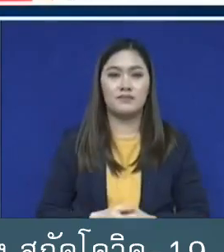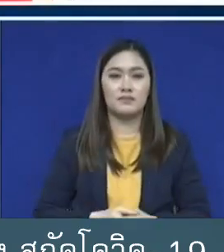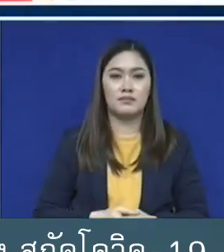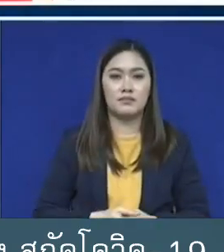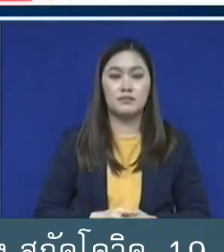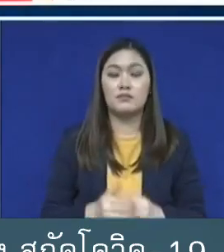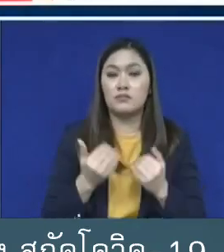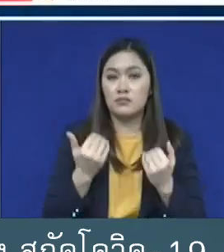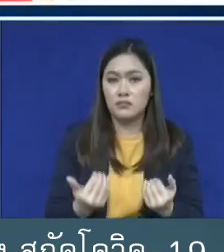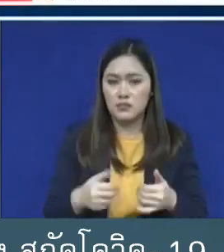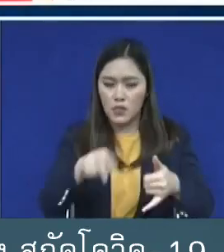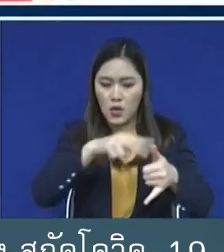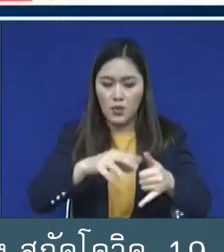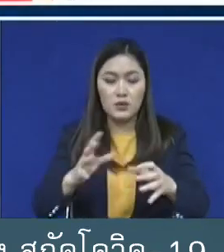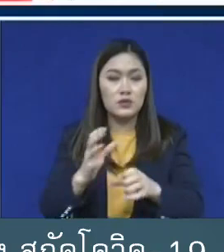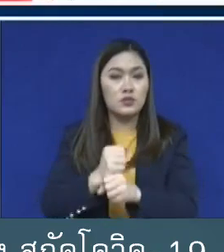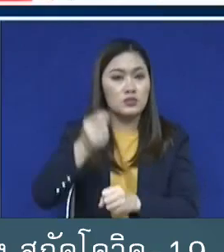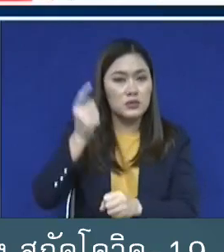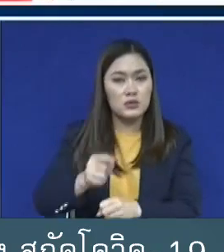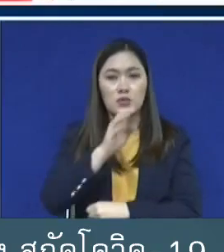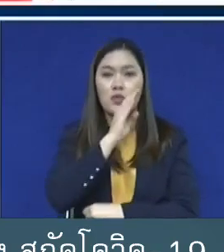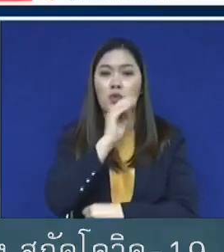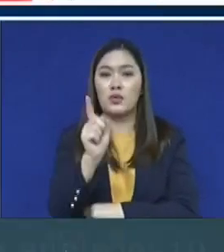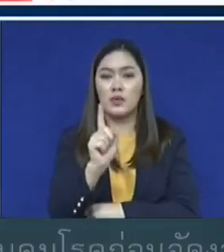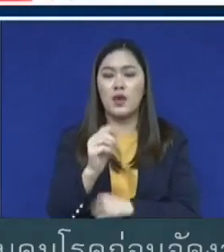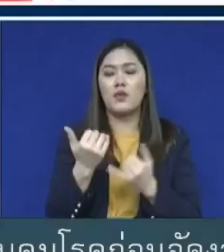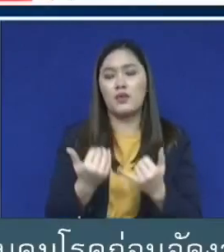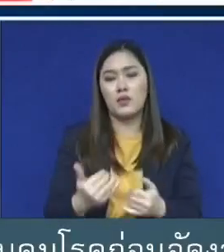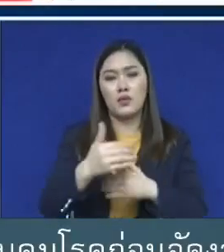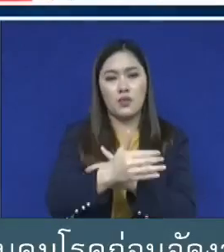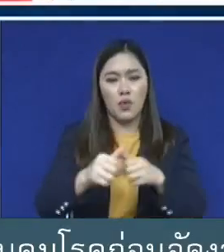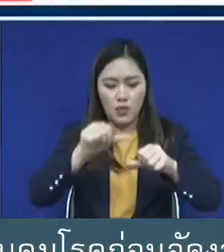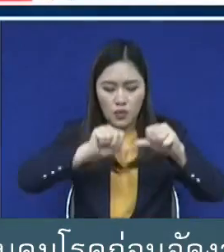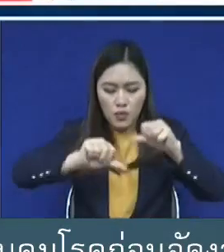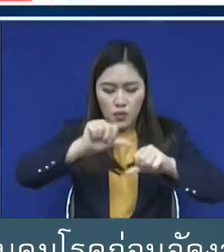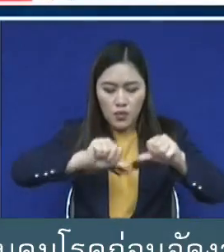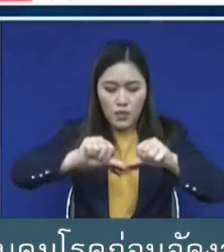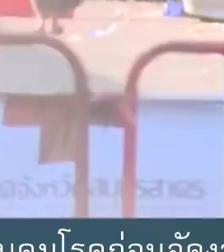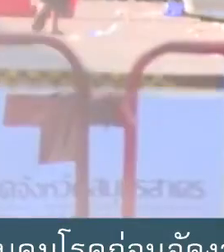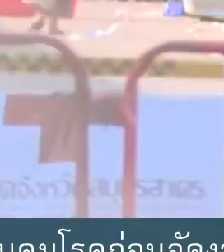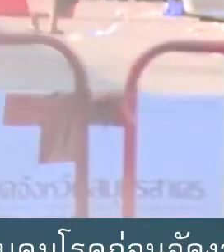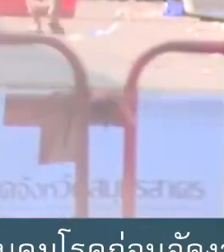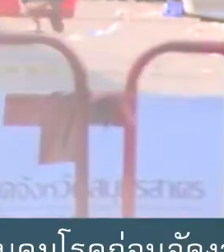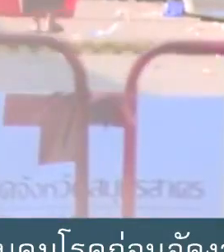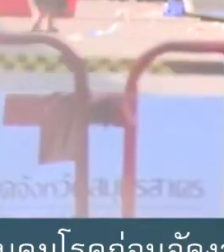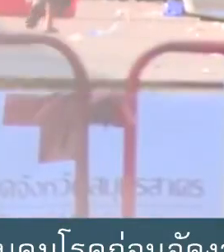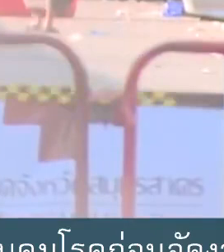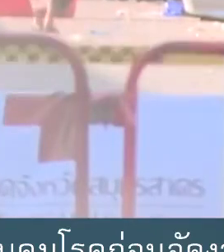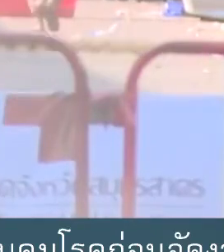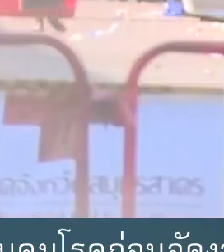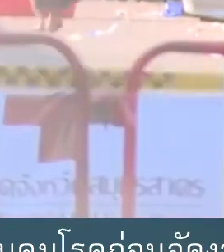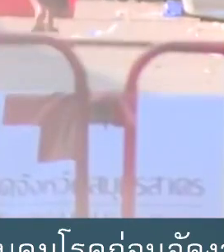ก็ตามนะครับเพื่อที่จะเป็นการพิสูจน์สมมติฐานดังกล่าวนะครับก็จะได้มีการตรวจทางห้องปฏิบัติการครับถอดรหัสพันธุกรรม